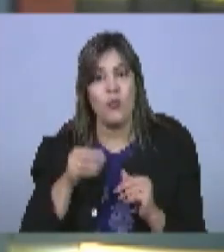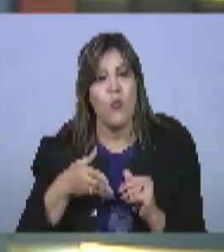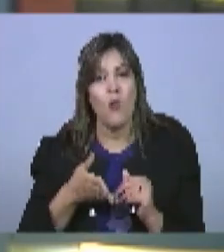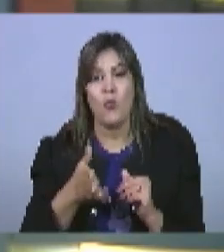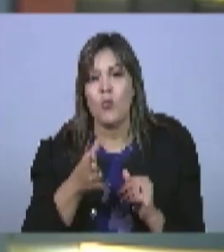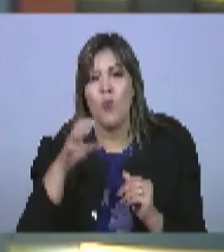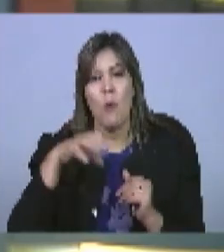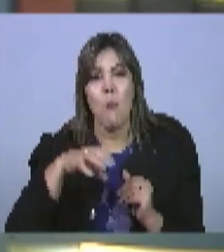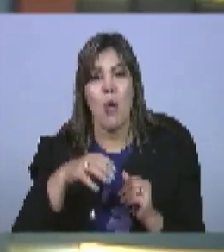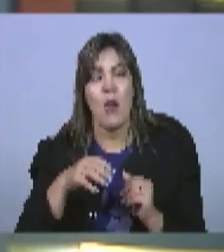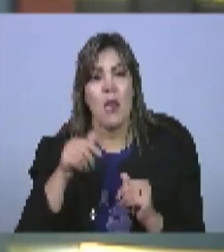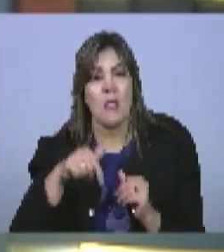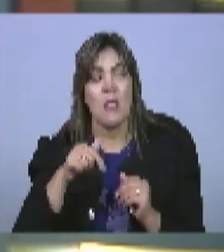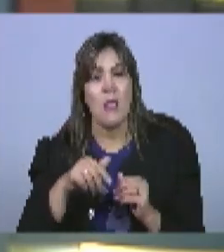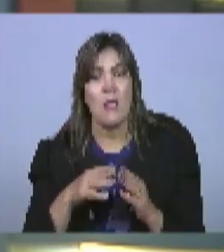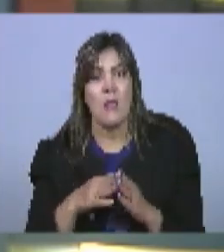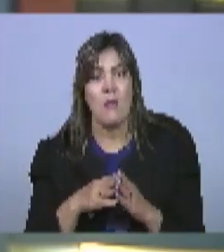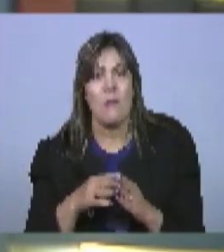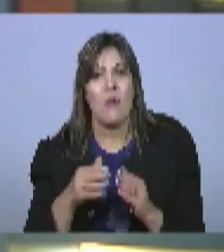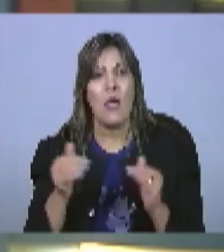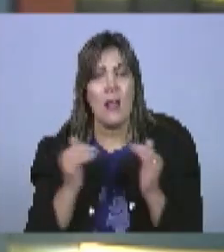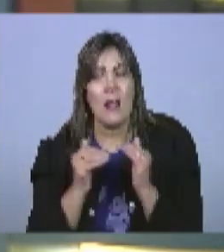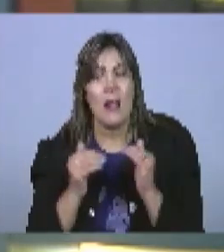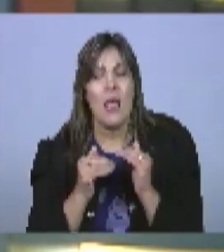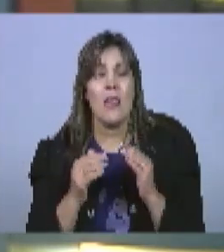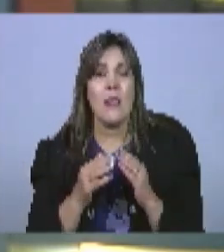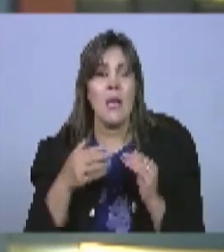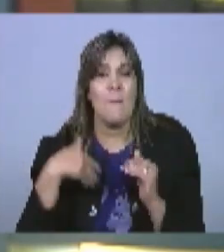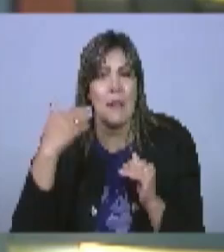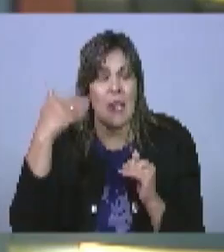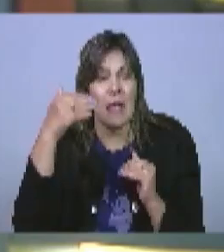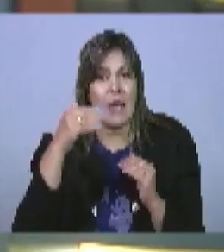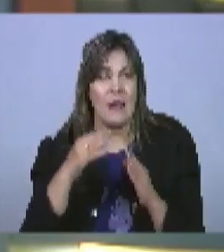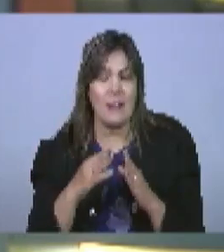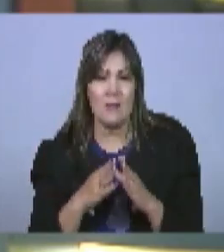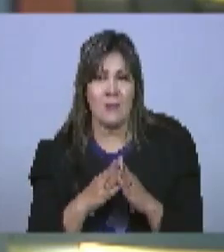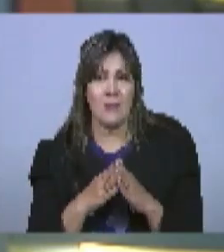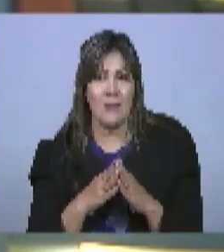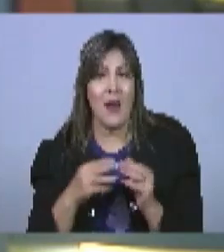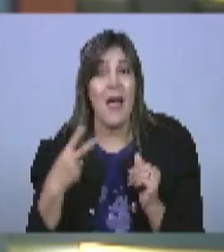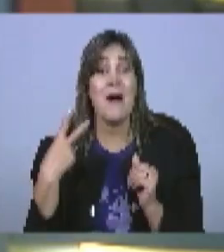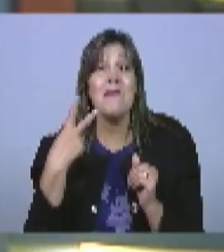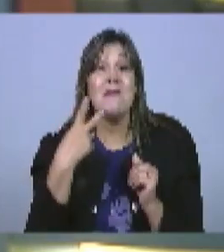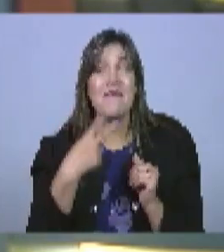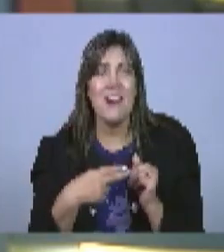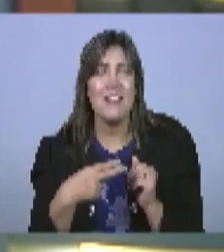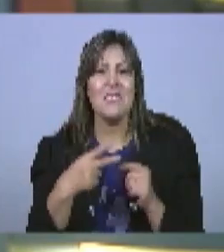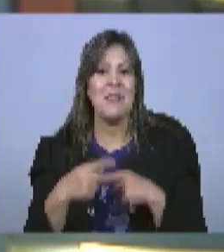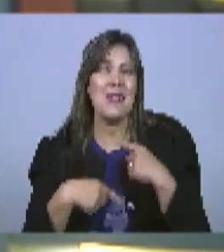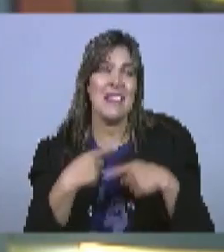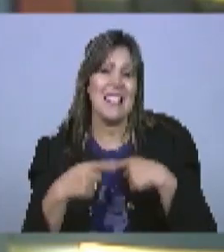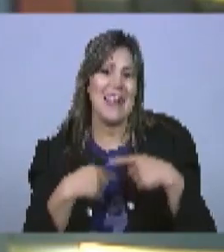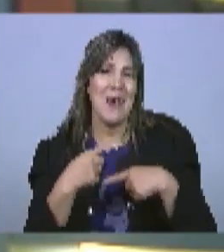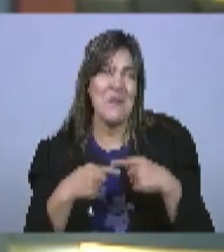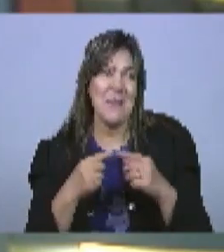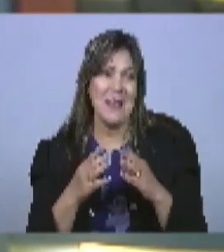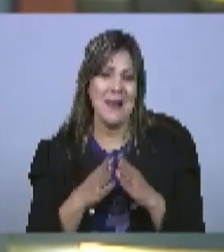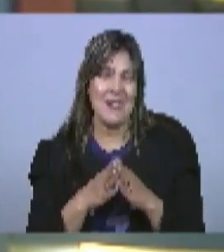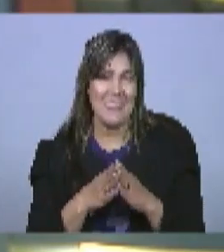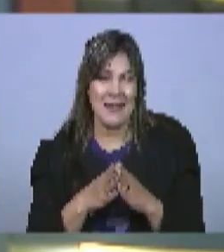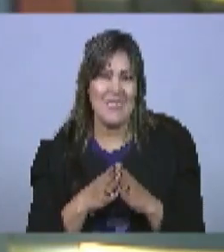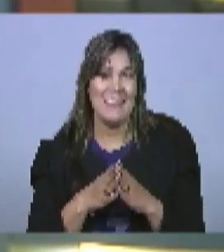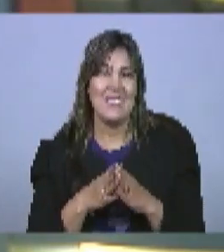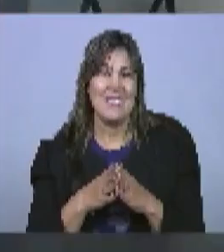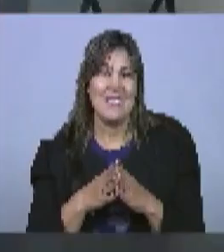المنطقه خ خلال الايام المقبله نخرج لفاصل ونعود لاستئناف